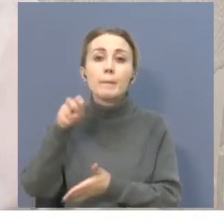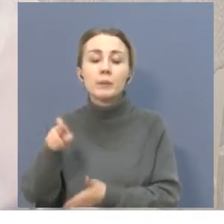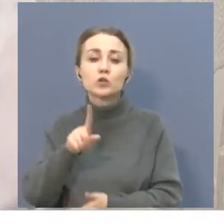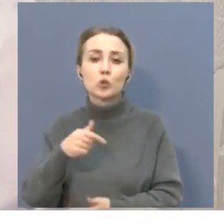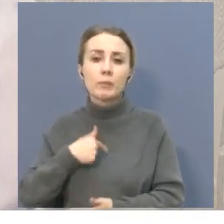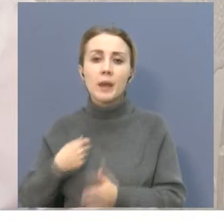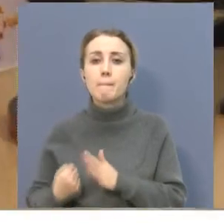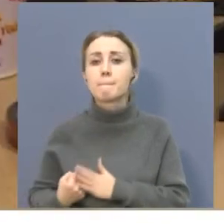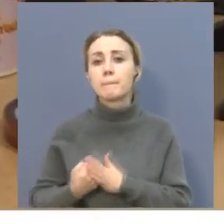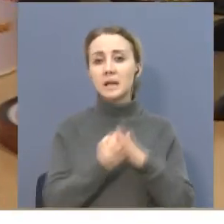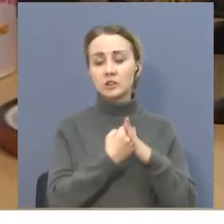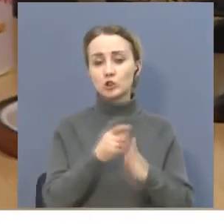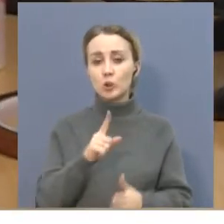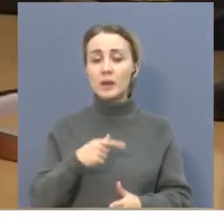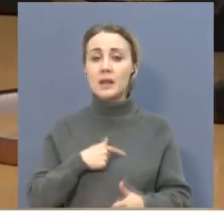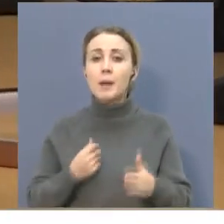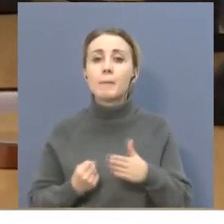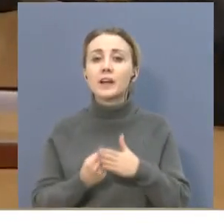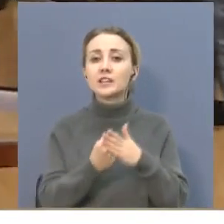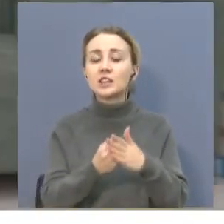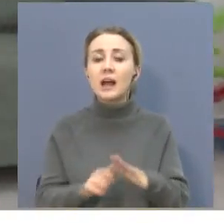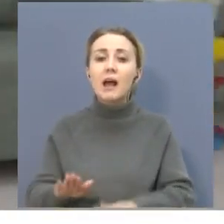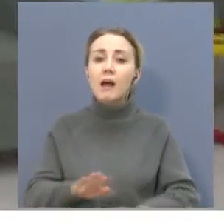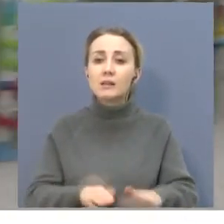кәсіпке итермелегенде сол кездегі дертеді.